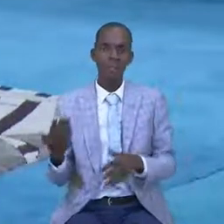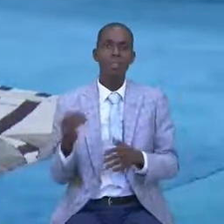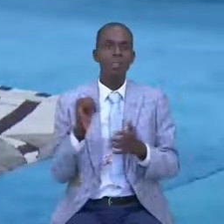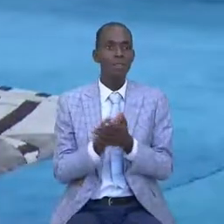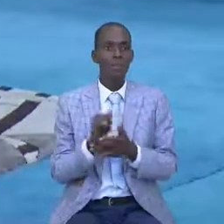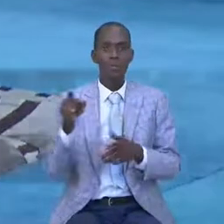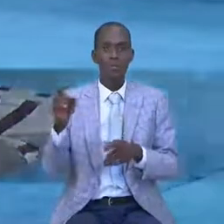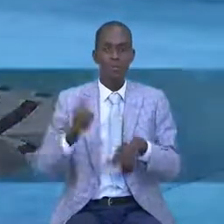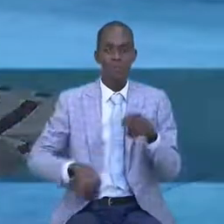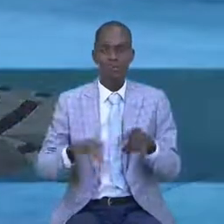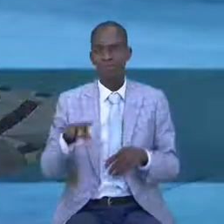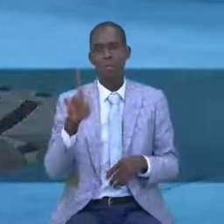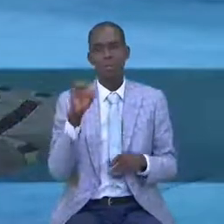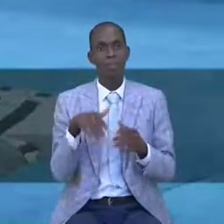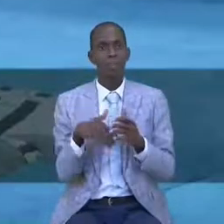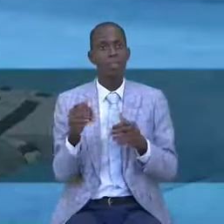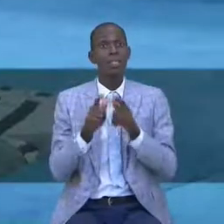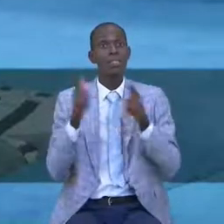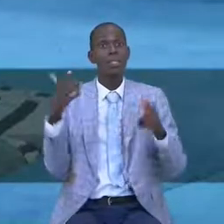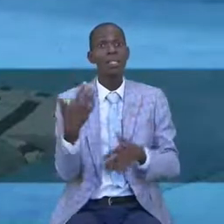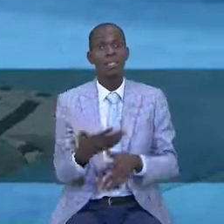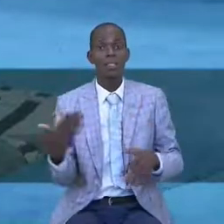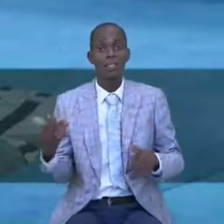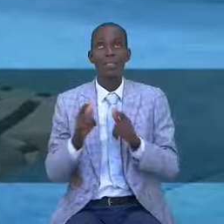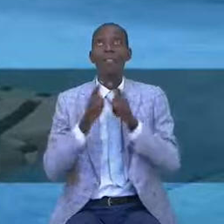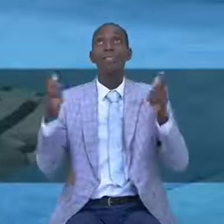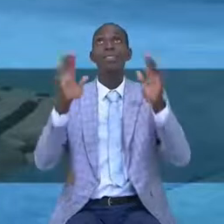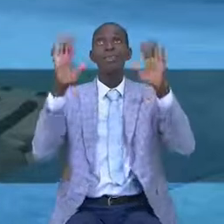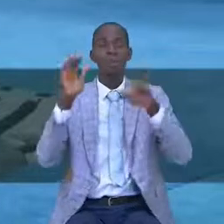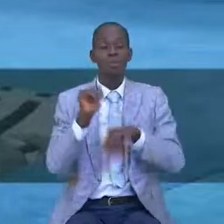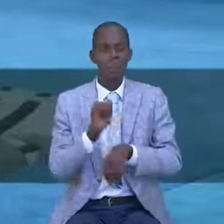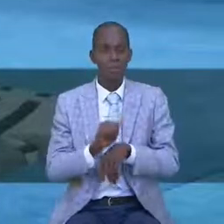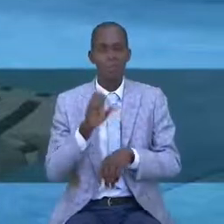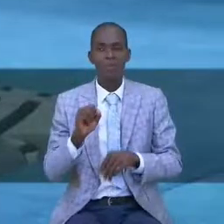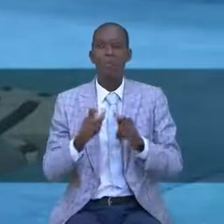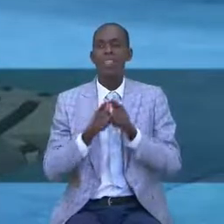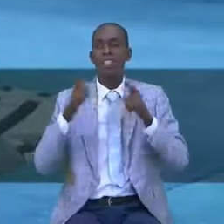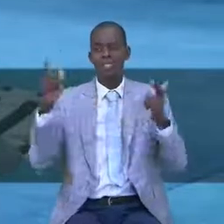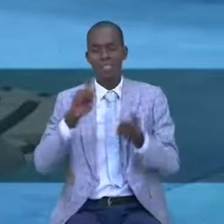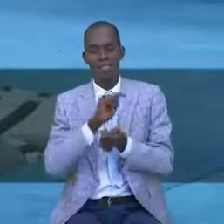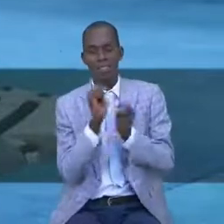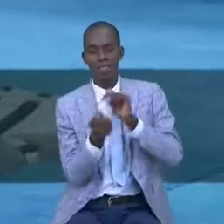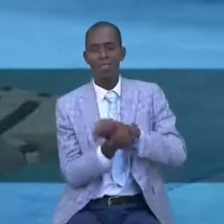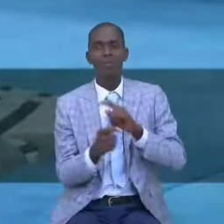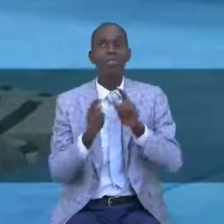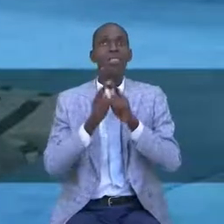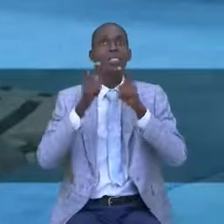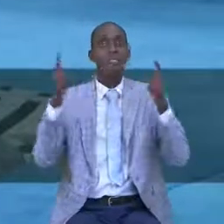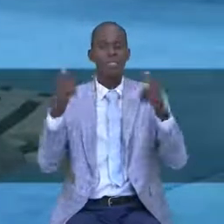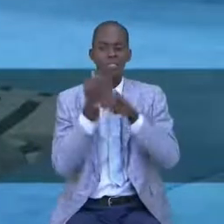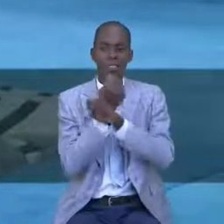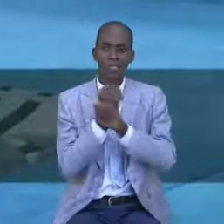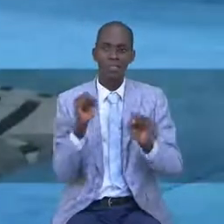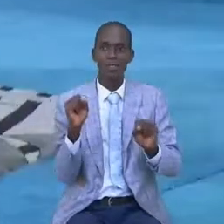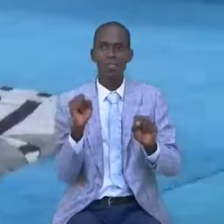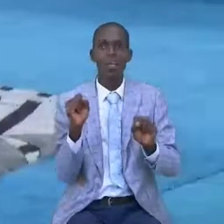Il fait des choses grandes et insondables, des choses grandes, de grands miracles,